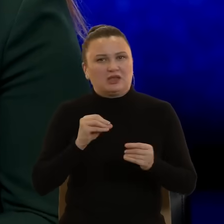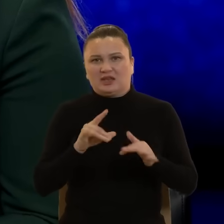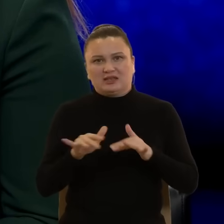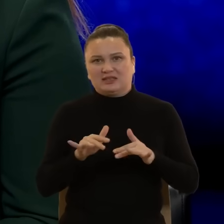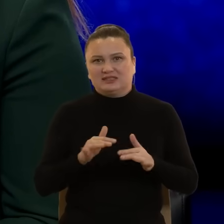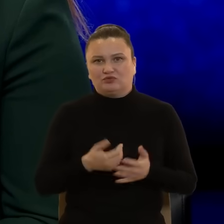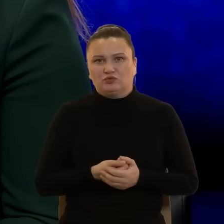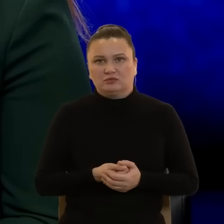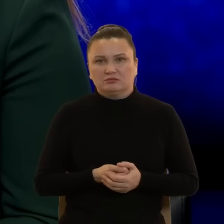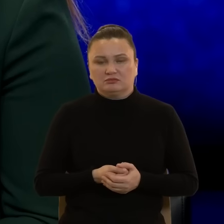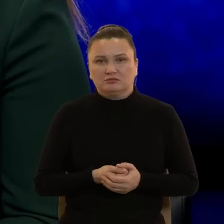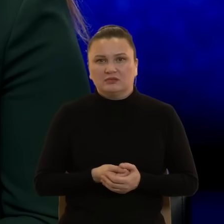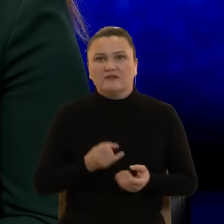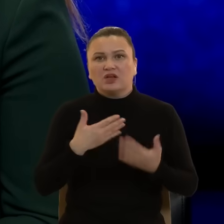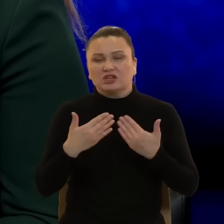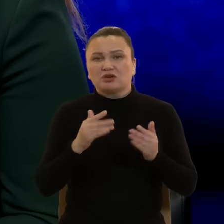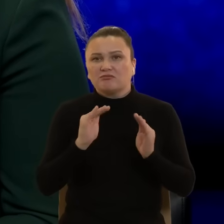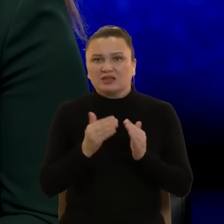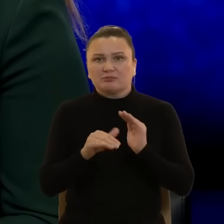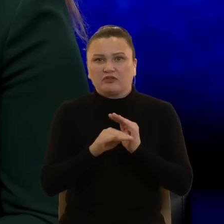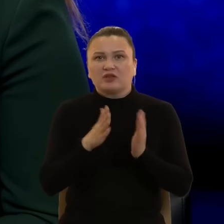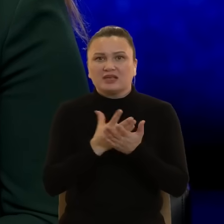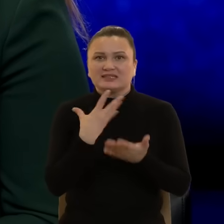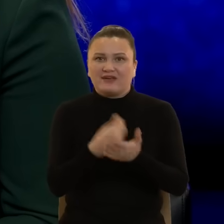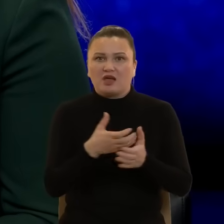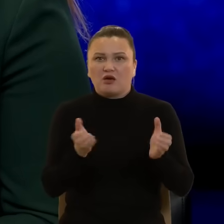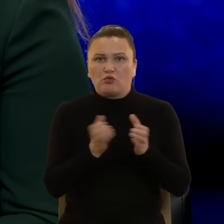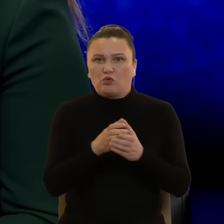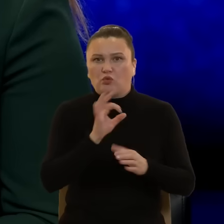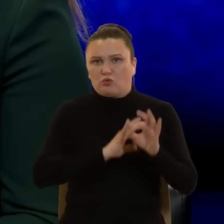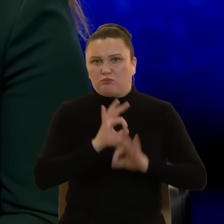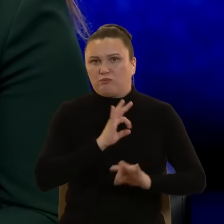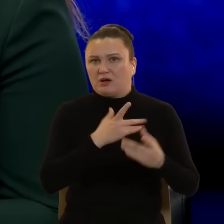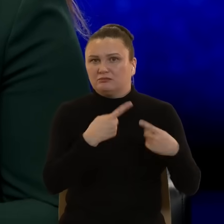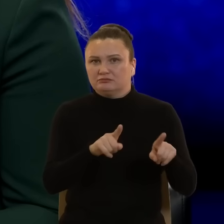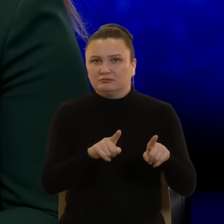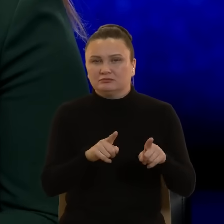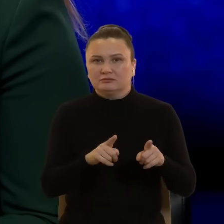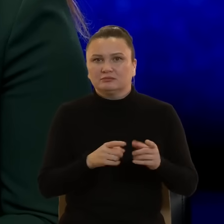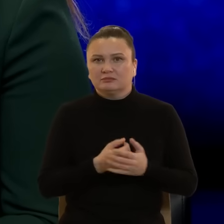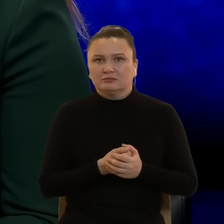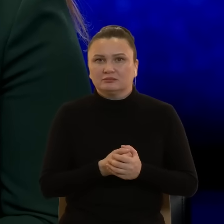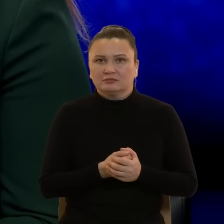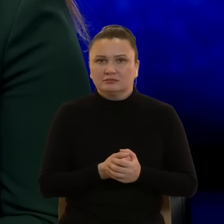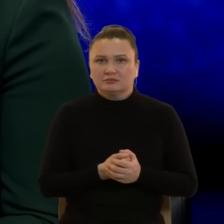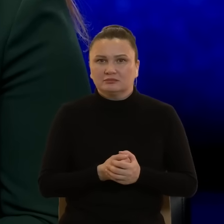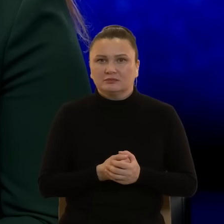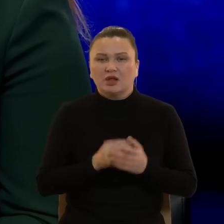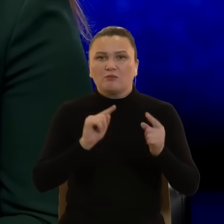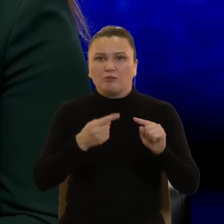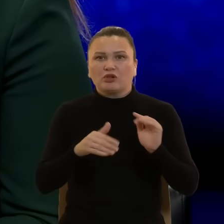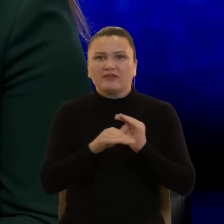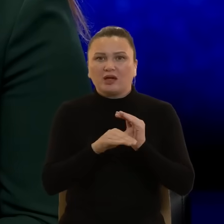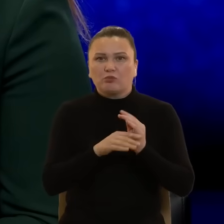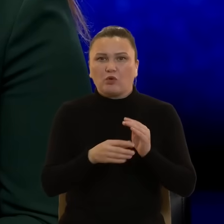в отношении микроскопических грибов есть своя группа, свой класс, в общем-то, да,